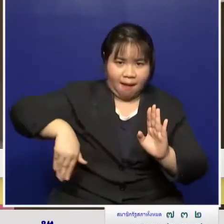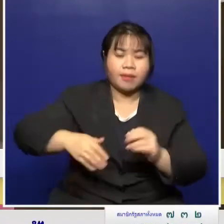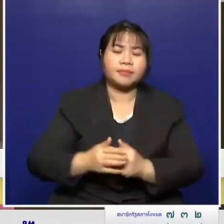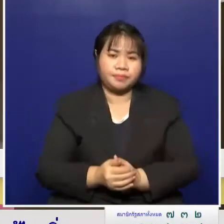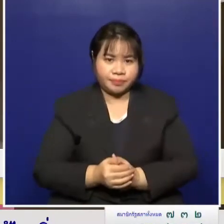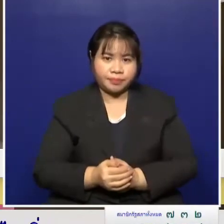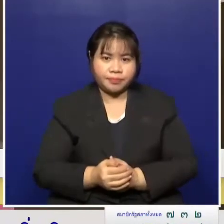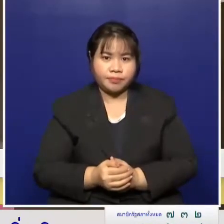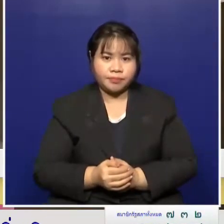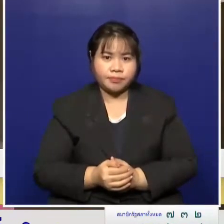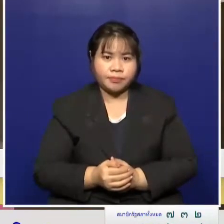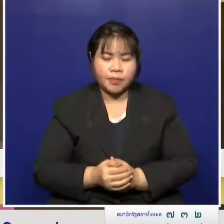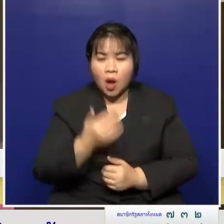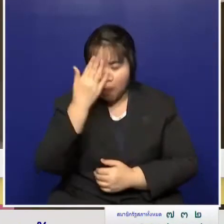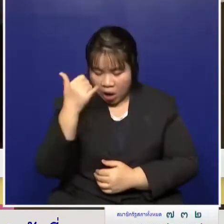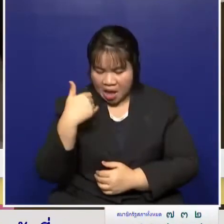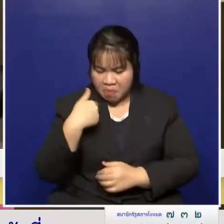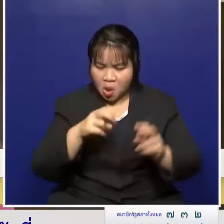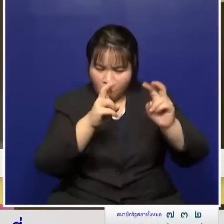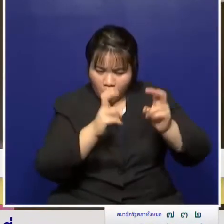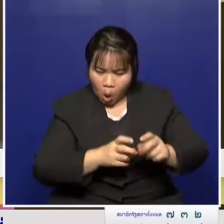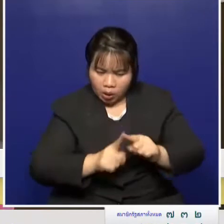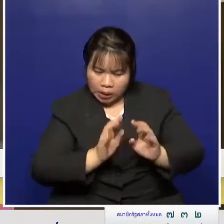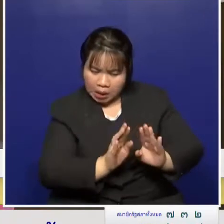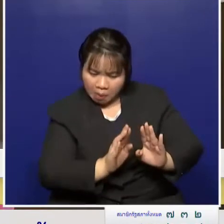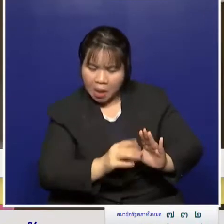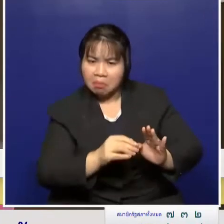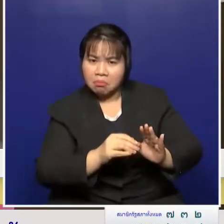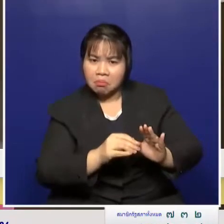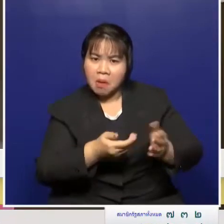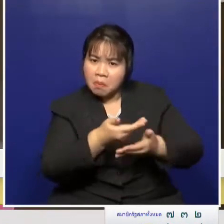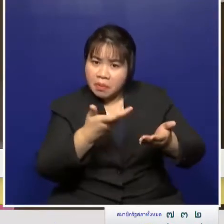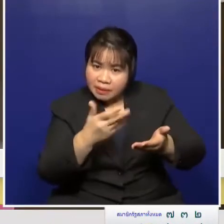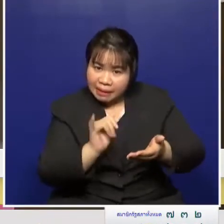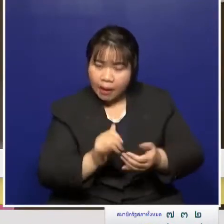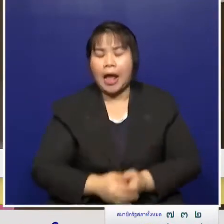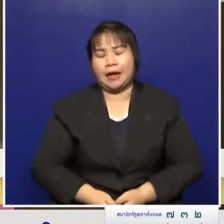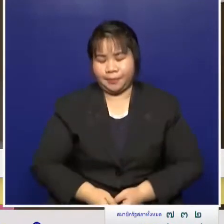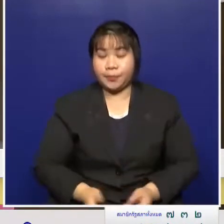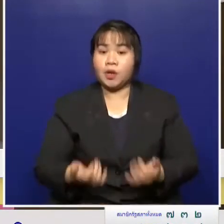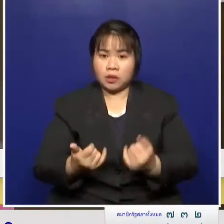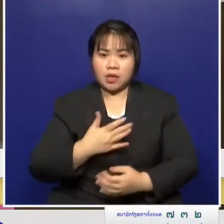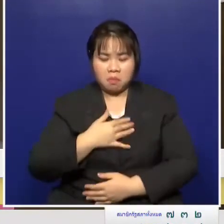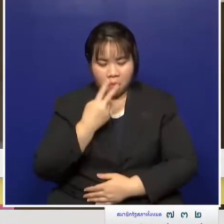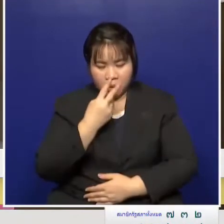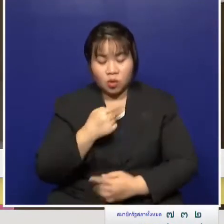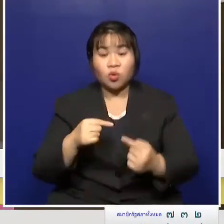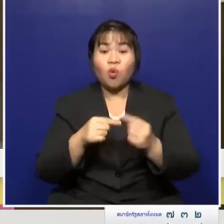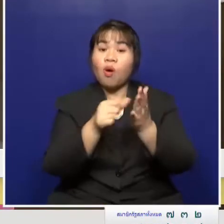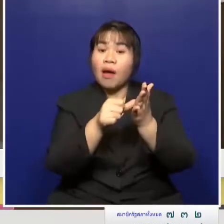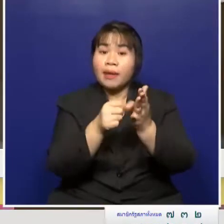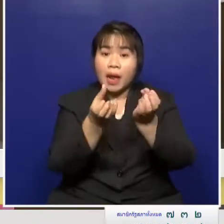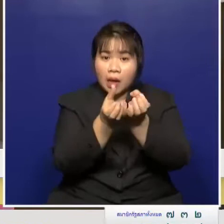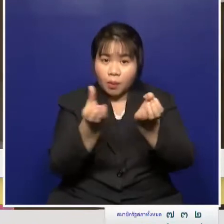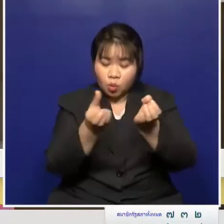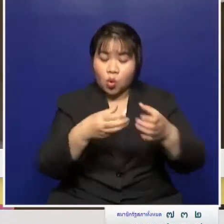แก้รัฐธรรมนูญที่ค้างคาอยู่ท่านประธานที่เคารพครับกระผมเห็นว่ายัตติแก้รัฐธรรมนูญของพรรคร่ว